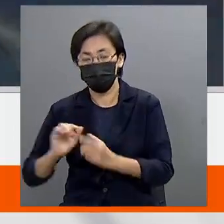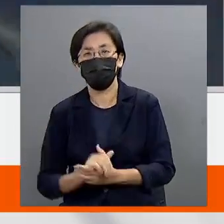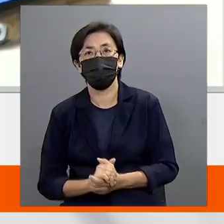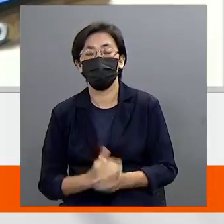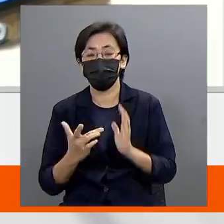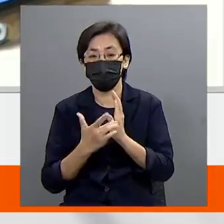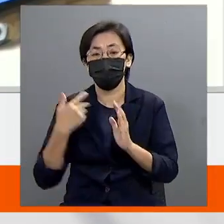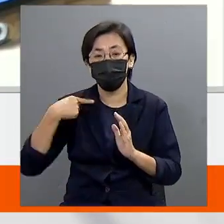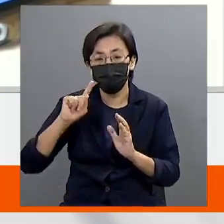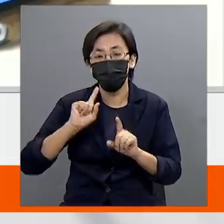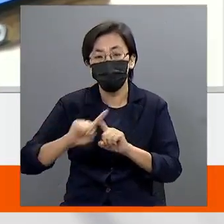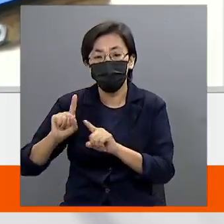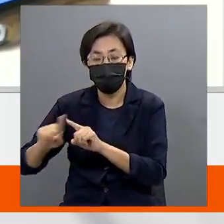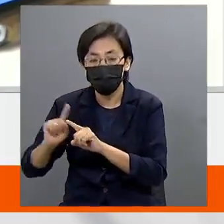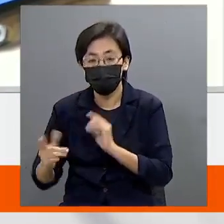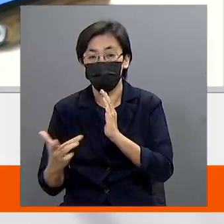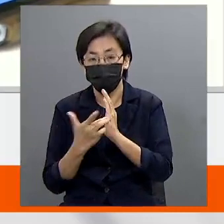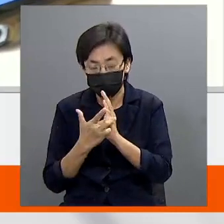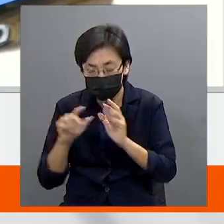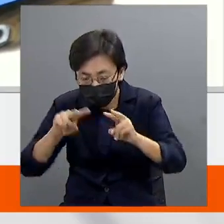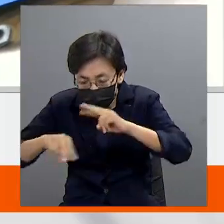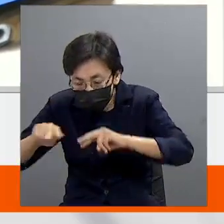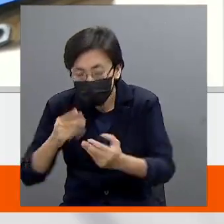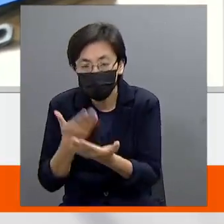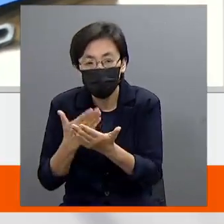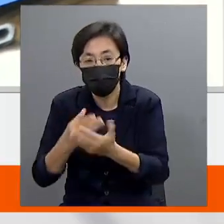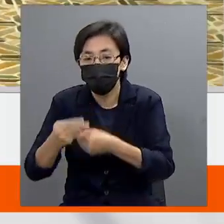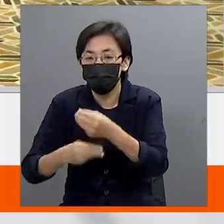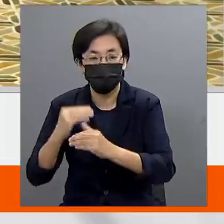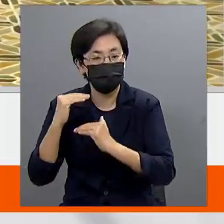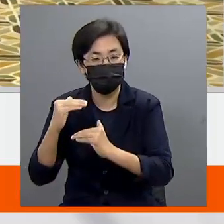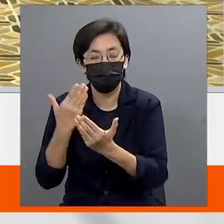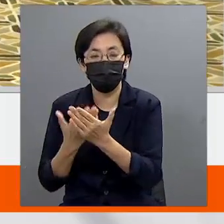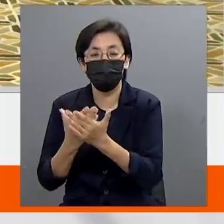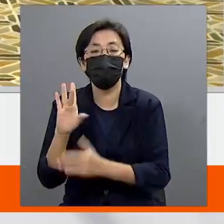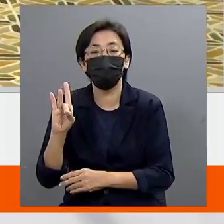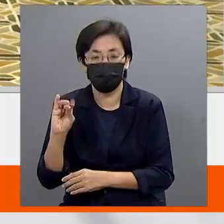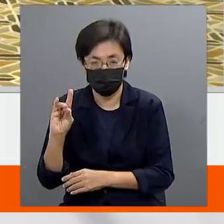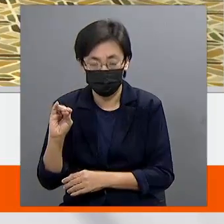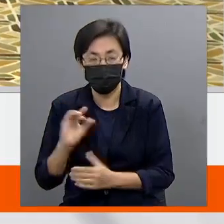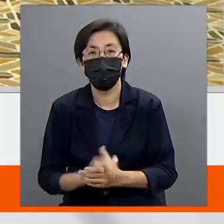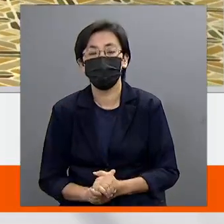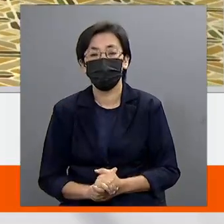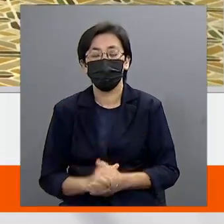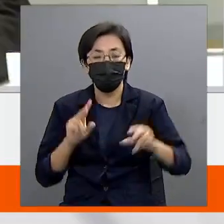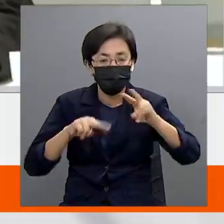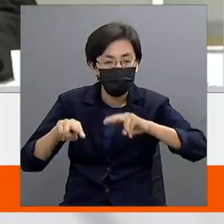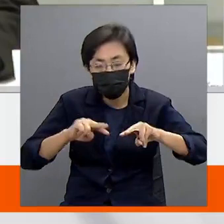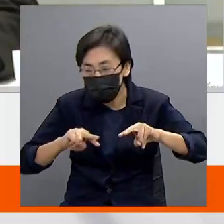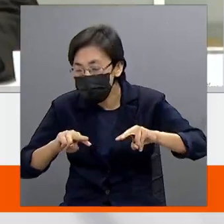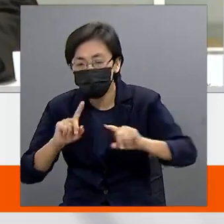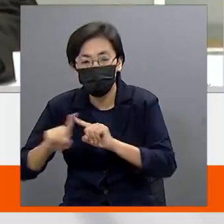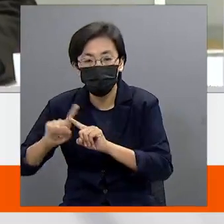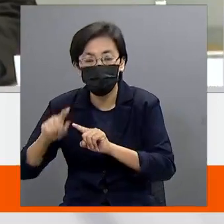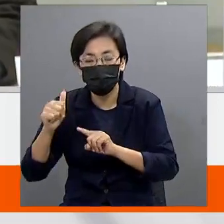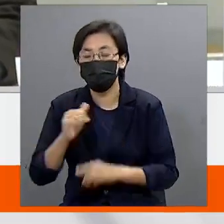ราเอามาควบคุมเรื่องราคาใช่ไหมคือควบคุมที่ตัวผู้ขายเนี่ยแต่เราก็สามารถจะควบคุมเรื่องอื่นได้เช่นเรื่องของ